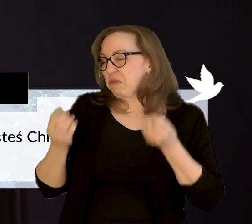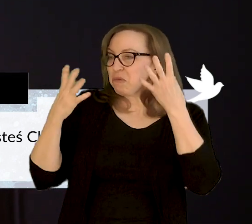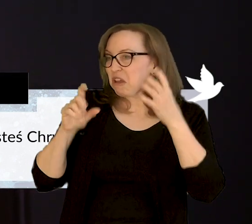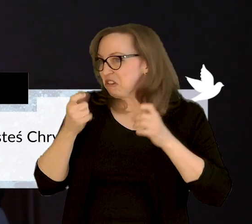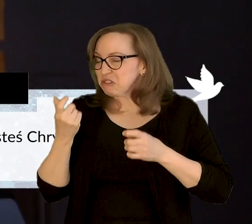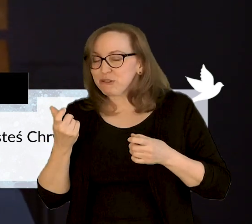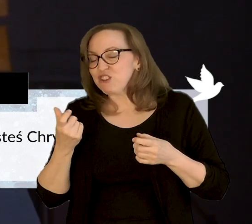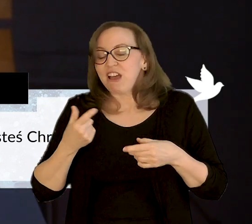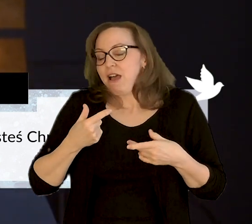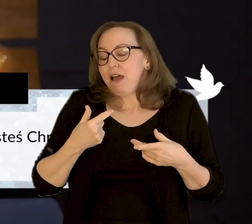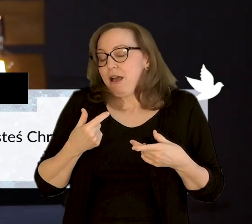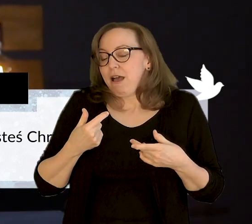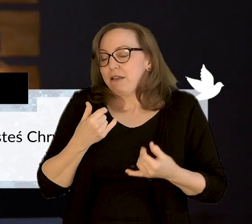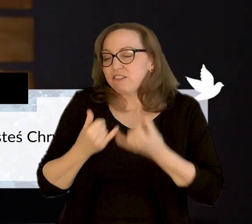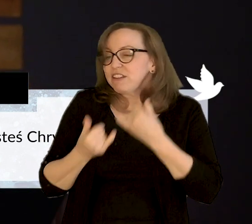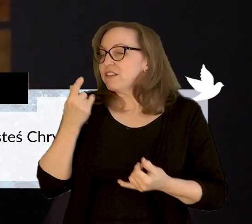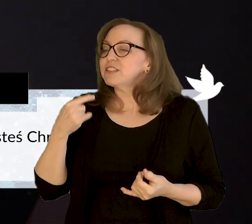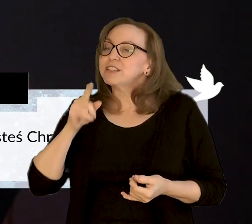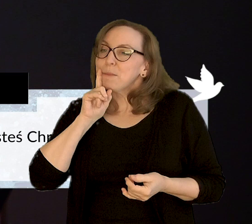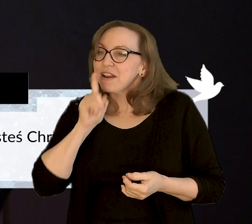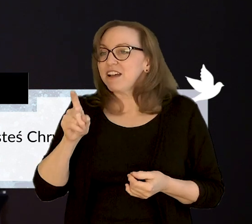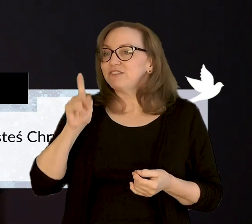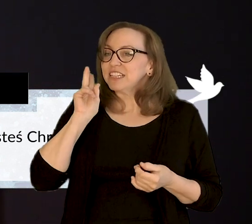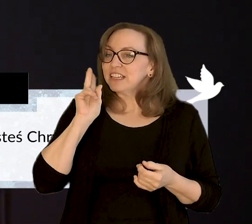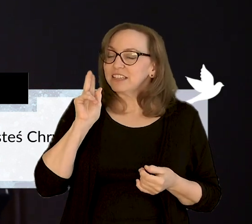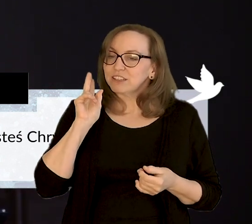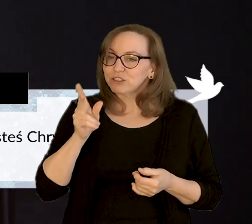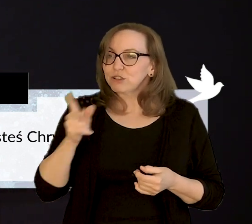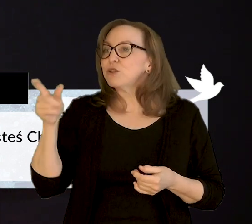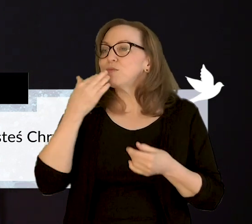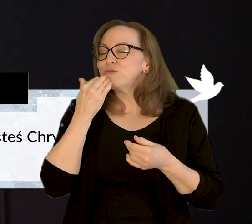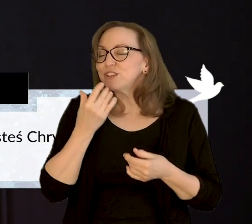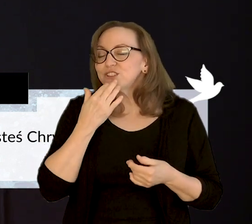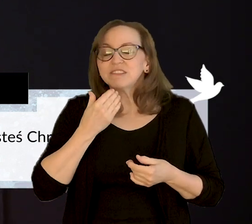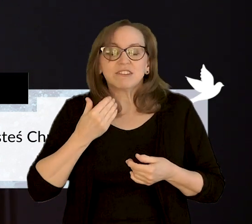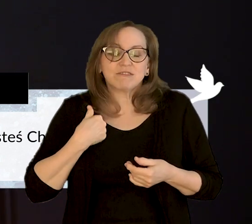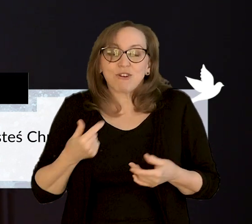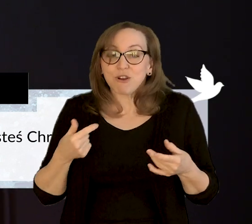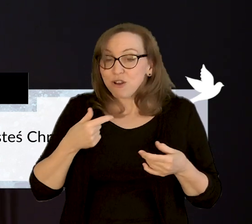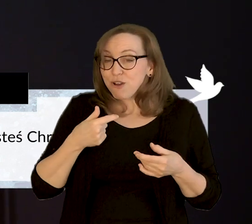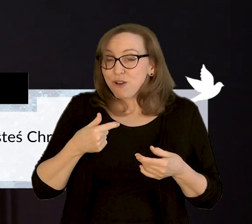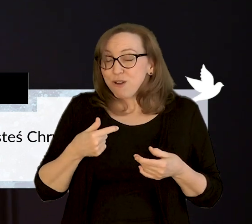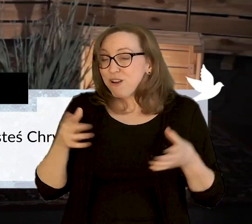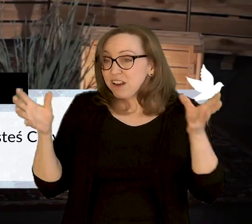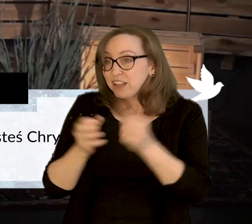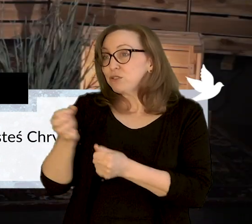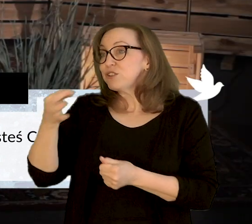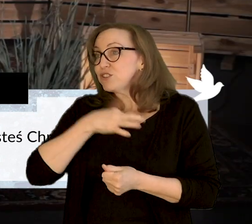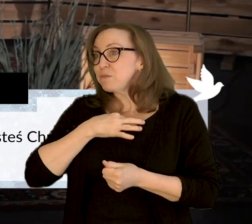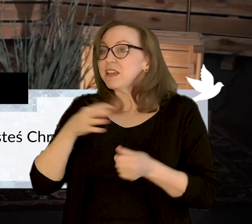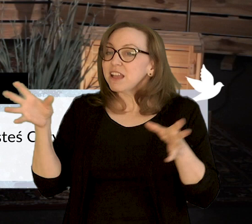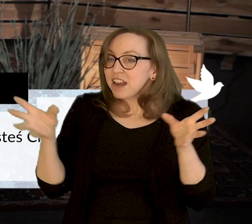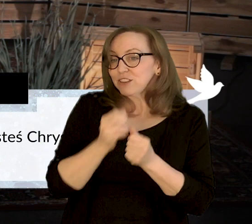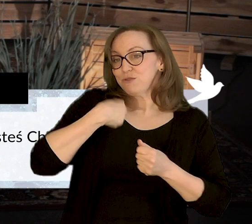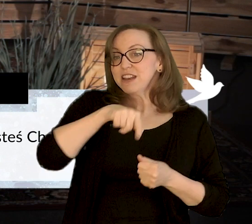Jeżeli jesteś tym, za kogo się podajesz, zrób coś tutaj. Uratuj siebie i nas.